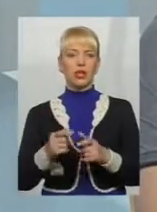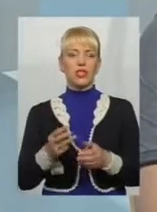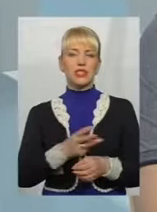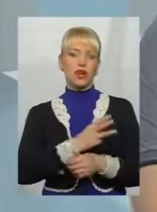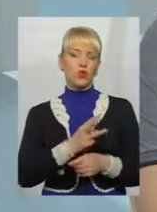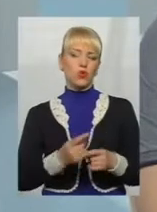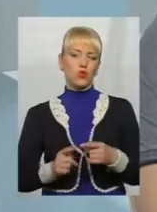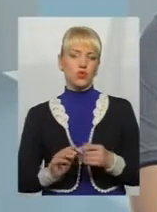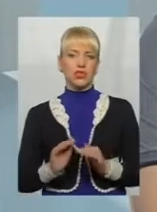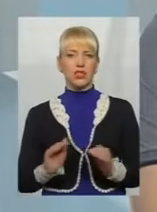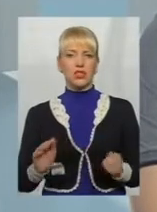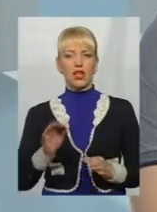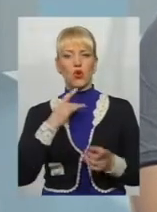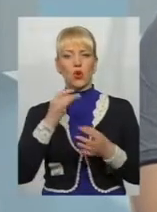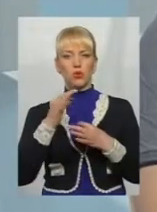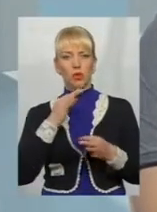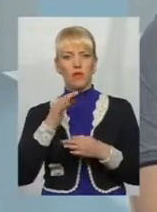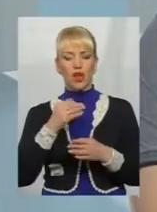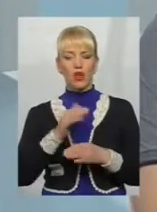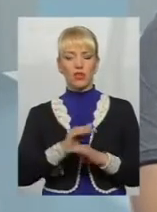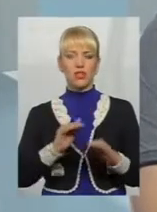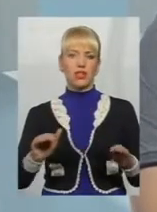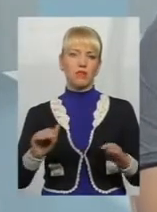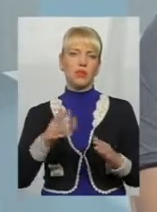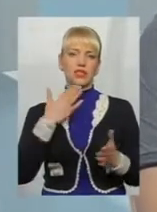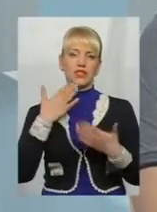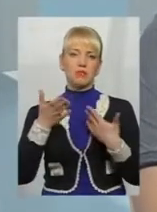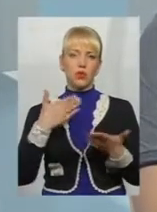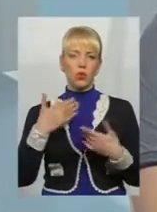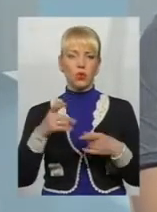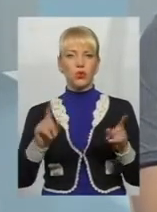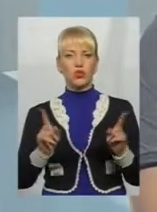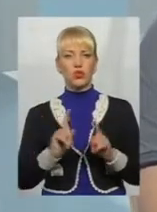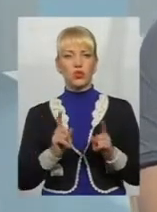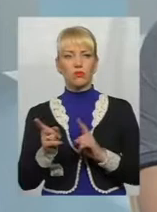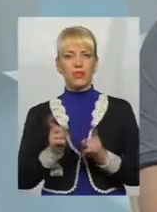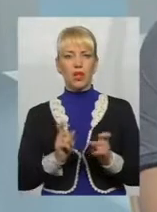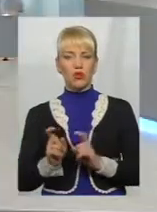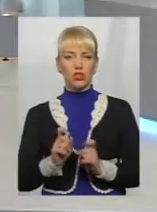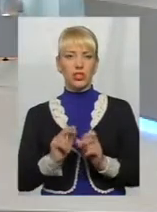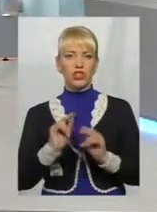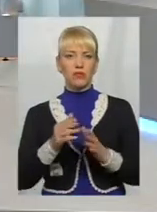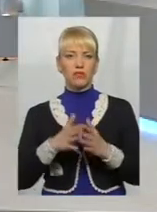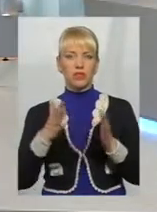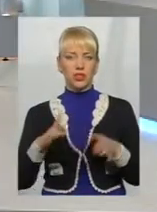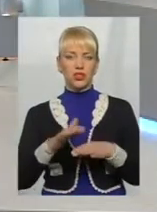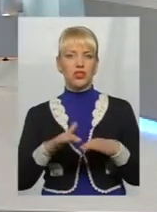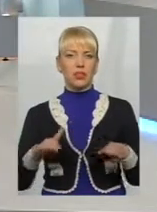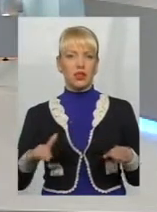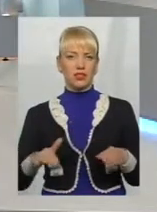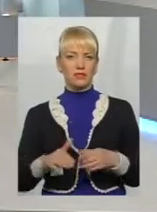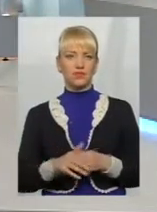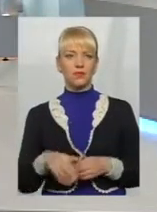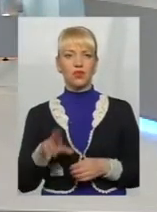заохочують цих дітей, розмовляють з ними, спілкуються для того, щоб залучити чим більше дітей